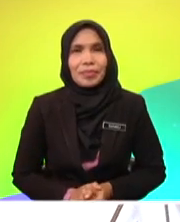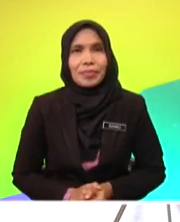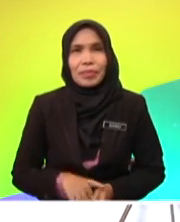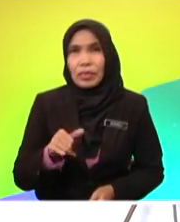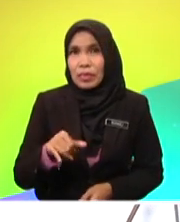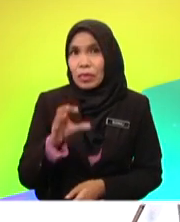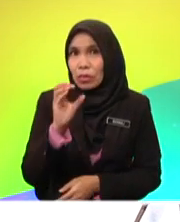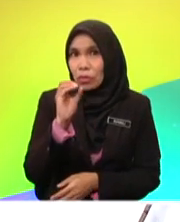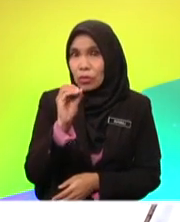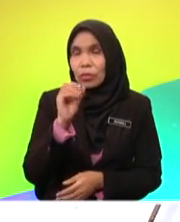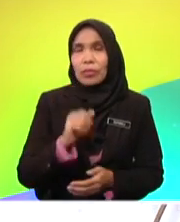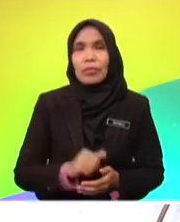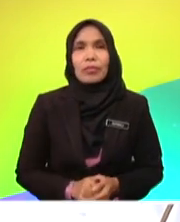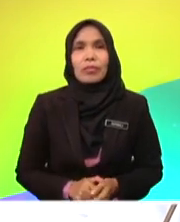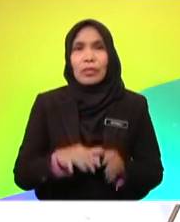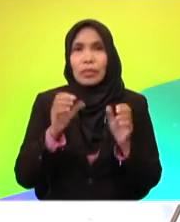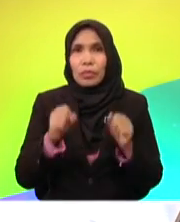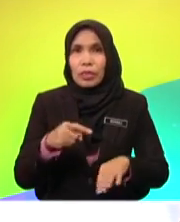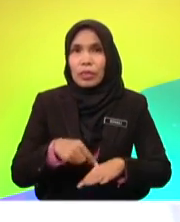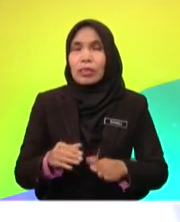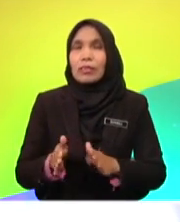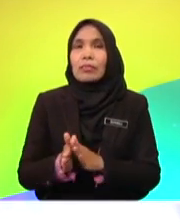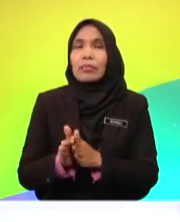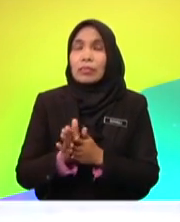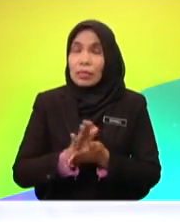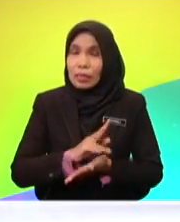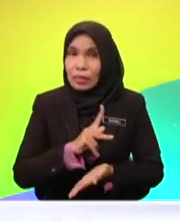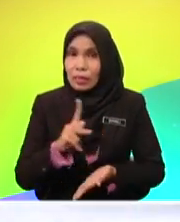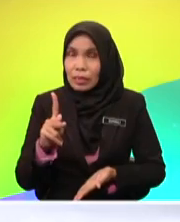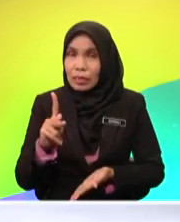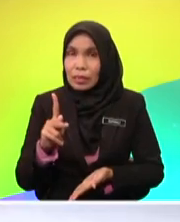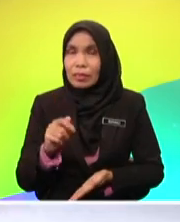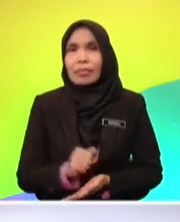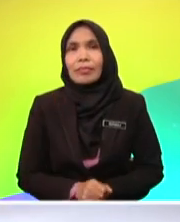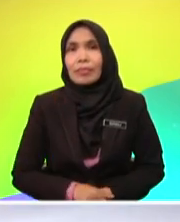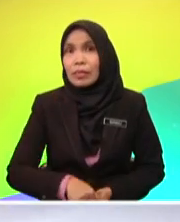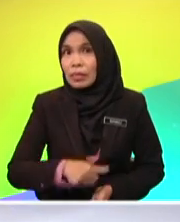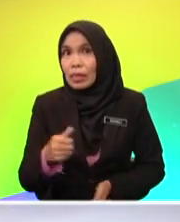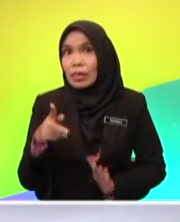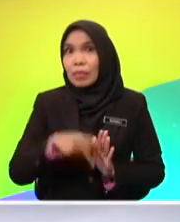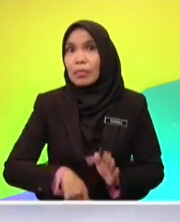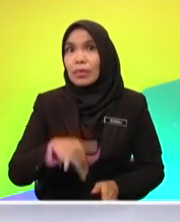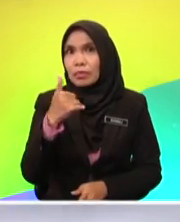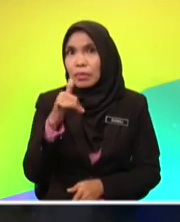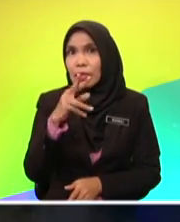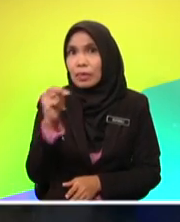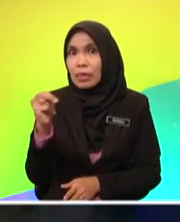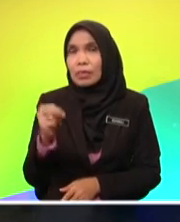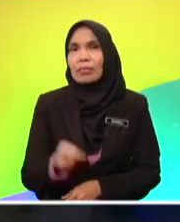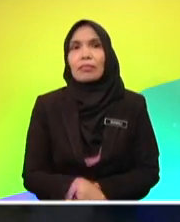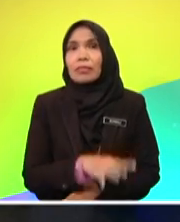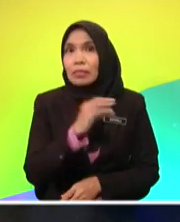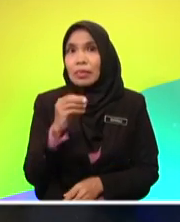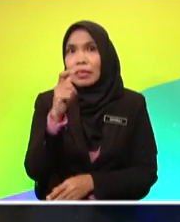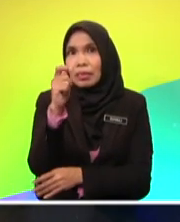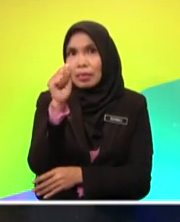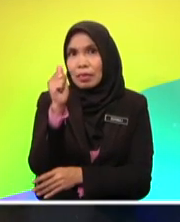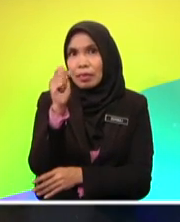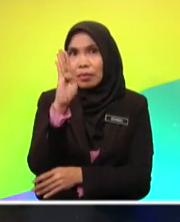kosong tu kita boleh jadikan sebagai tabung ataupun alat permainan. Itu adalah fungsi-fungsi